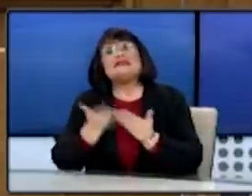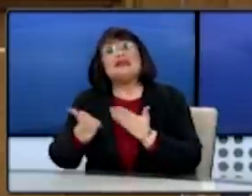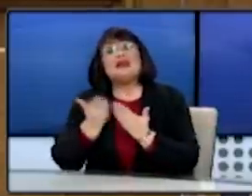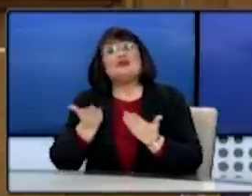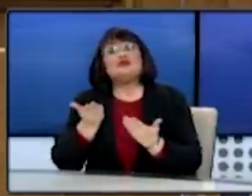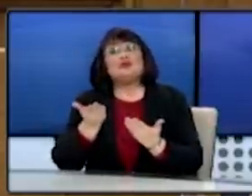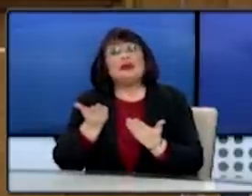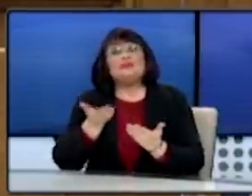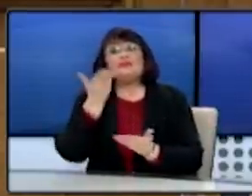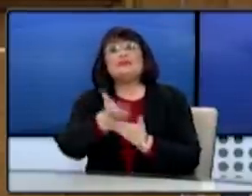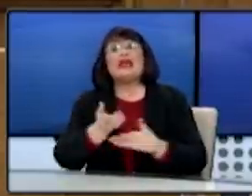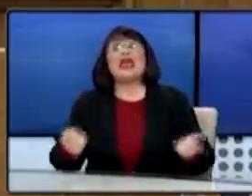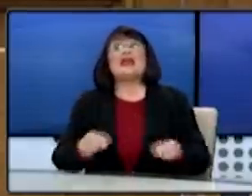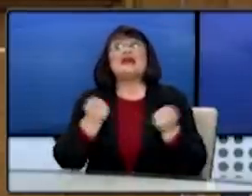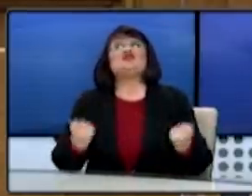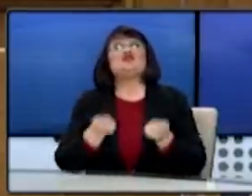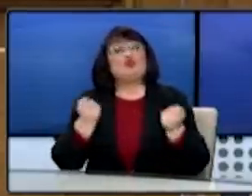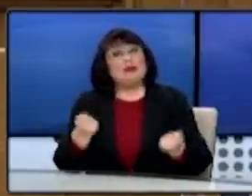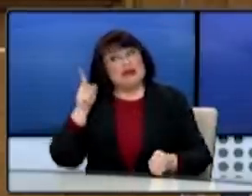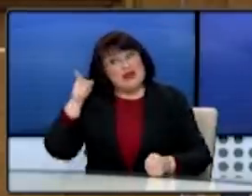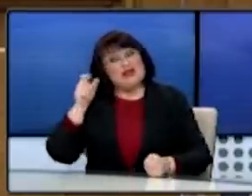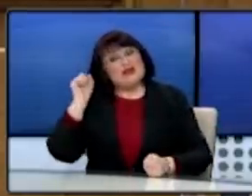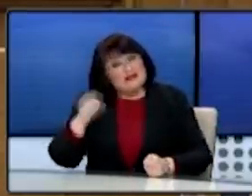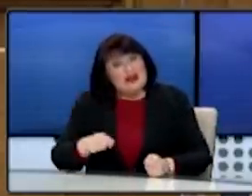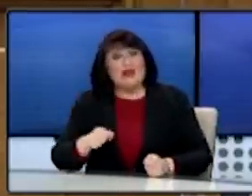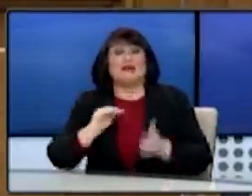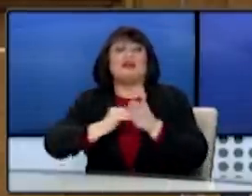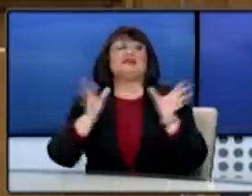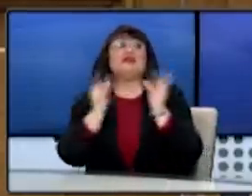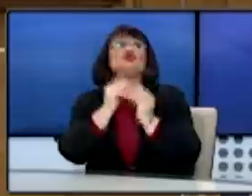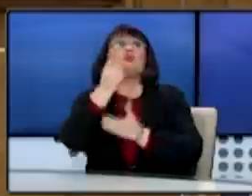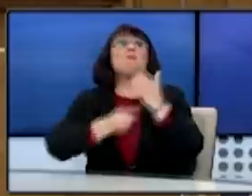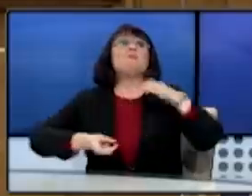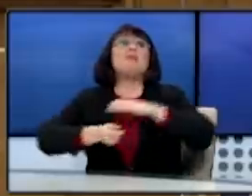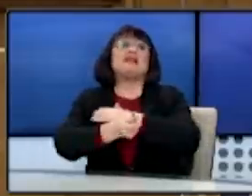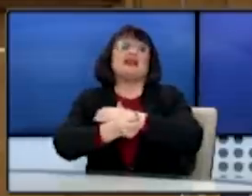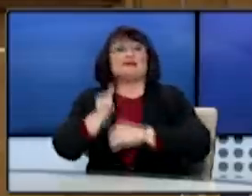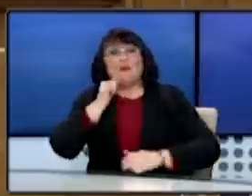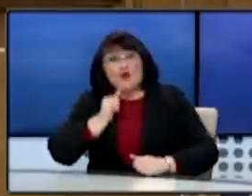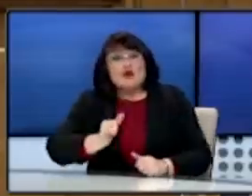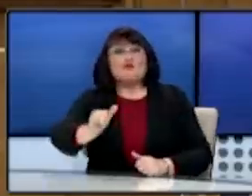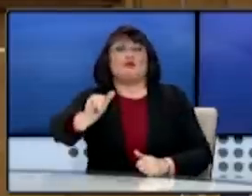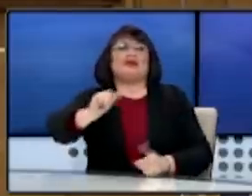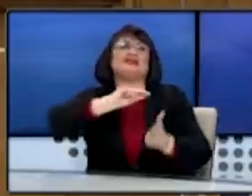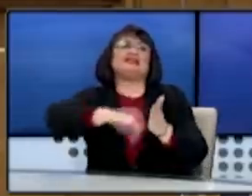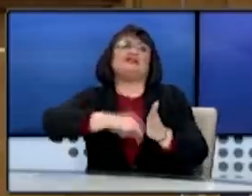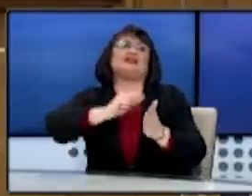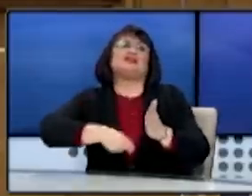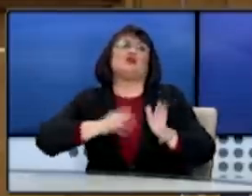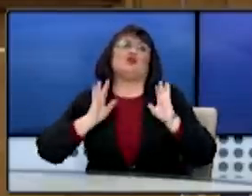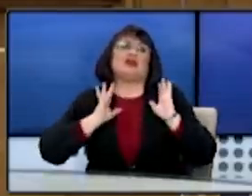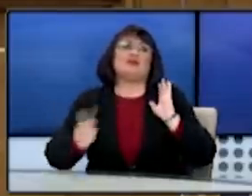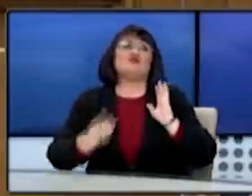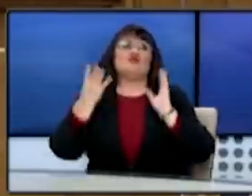αίτημα των εργαζομένων στο χώρο εκεί, στην υπηρεσία μετανάστευσης, για μονιμοποίηση των συμβασιούχων,